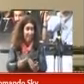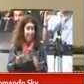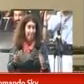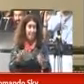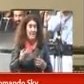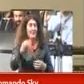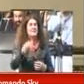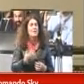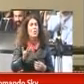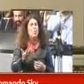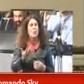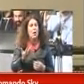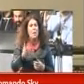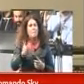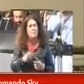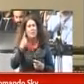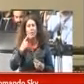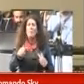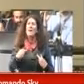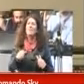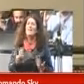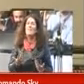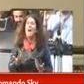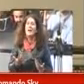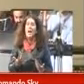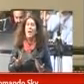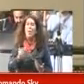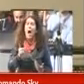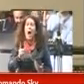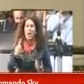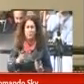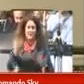Sicuramente uno dei motivi per vivere è essere qui stasera.